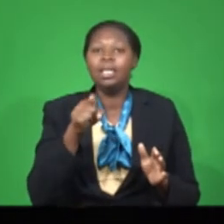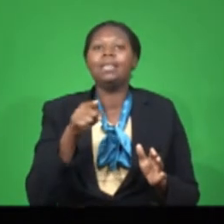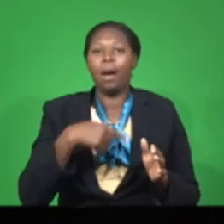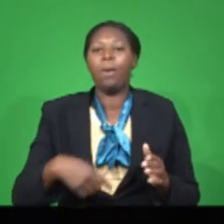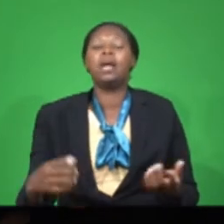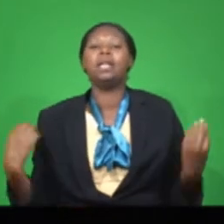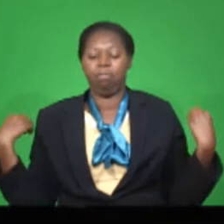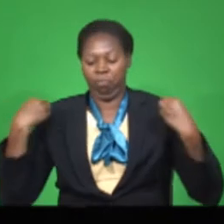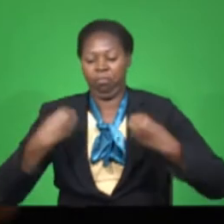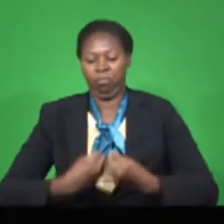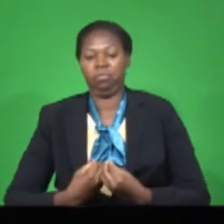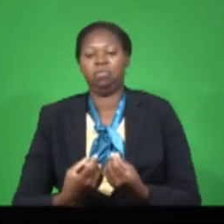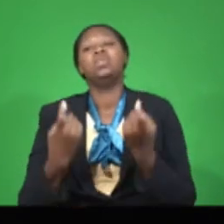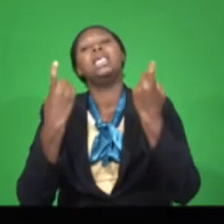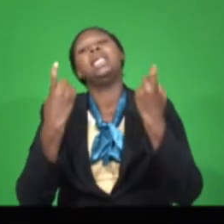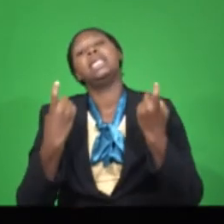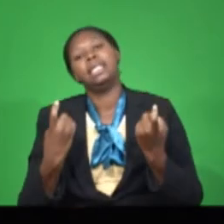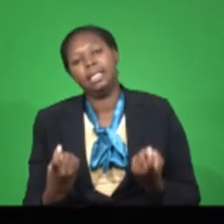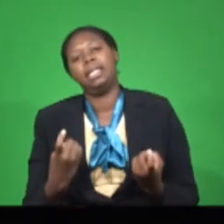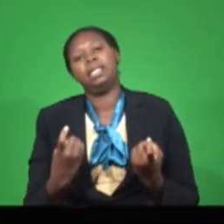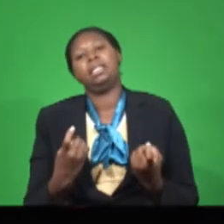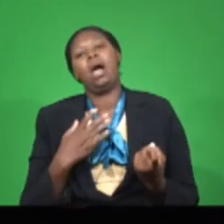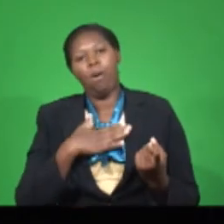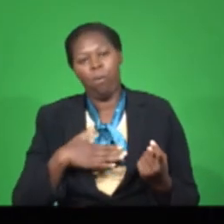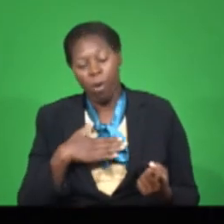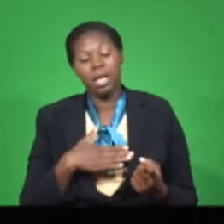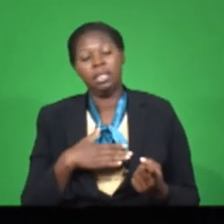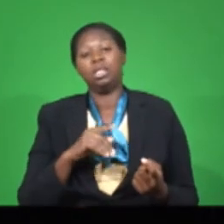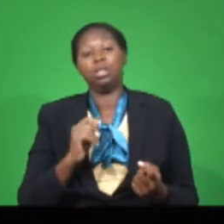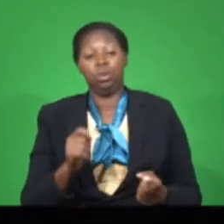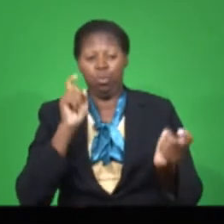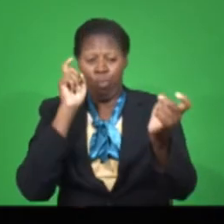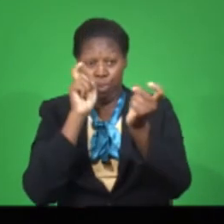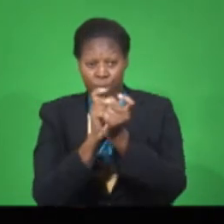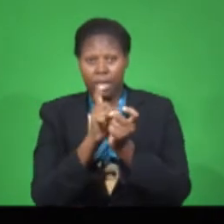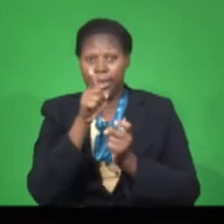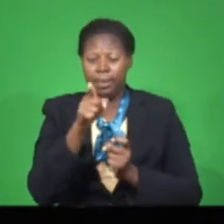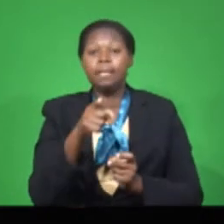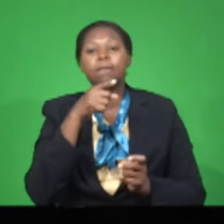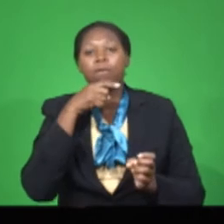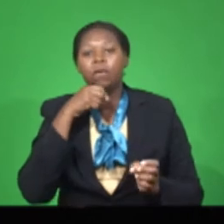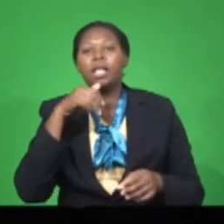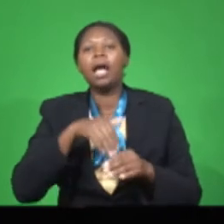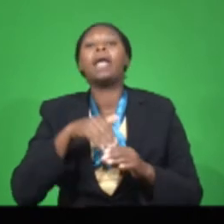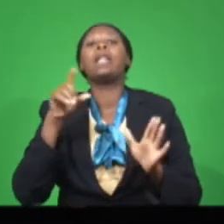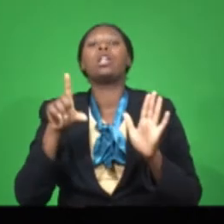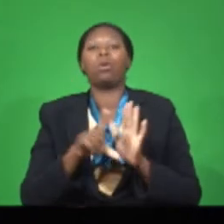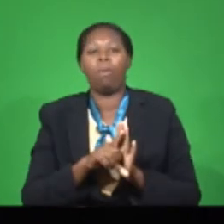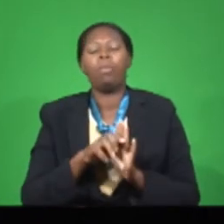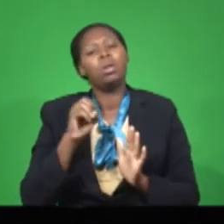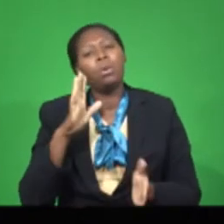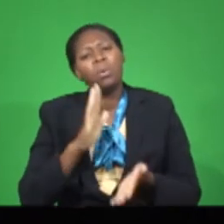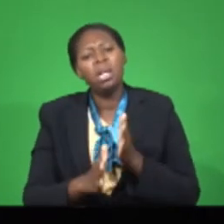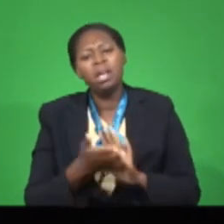vateereri mugere hatizivi zviri kuitika mudzimhuri dzenyu nezvekuitika muupenyu hwenyu but uri pauri ipapo chivavariro